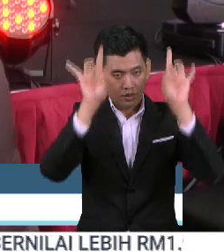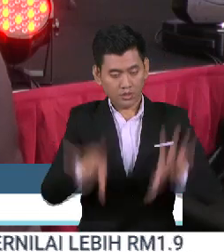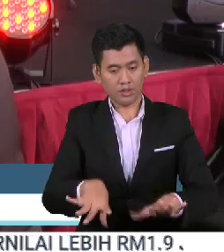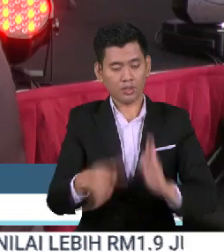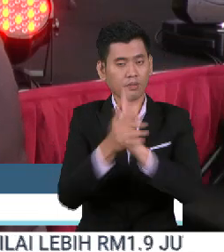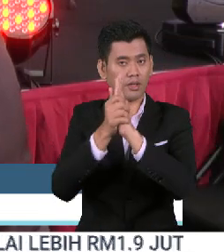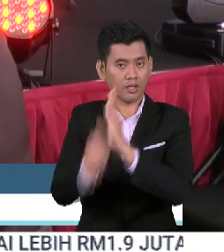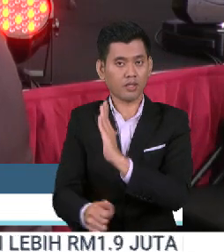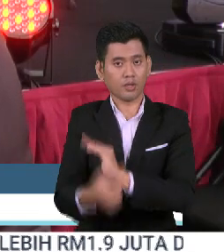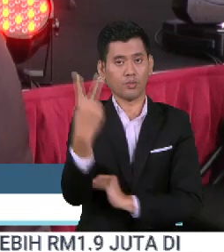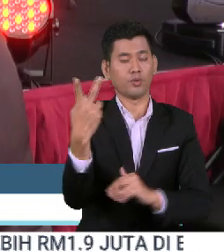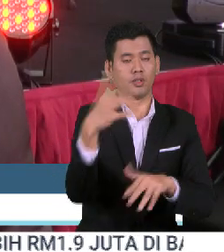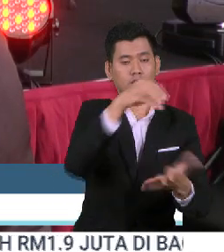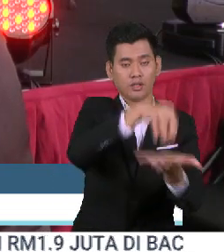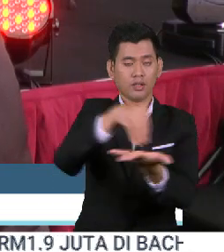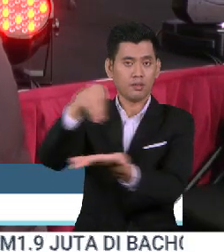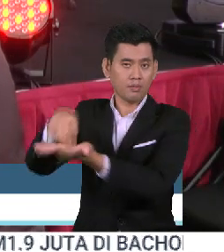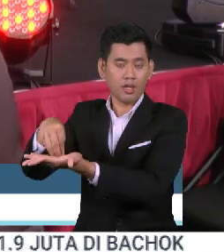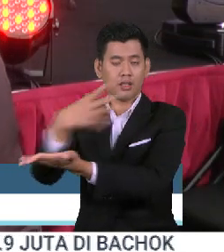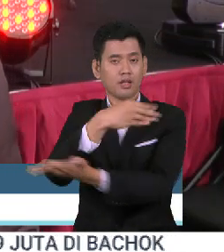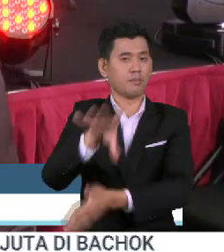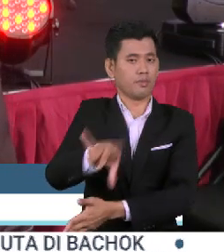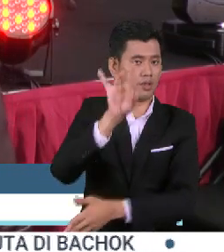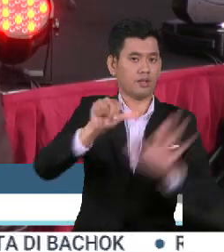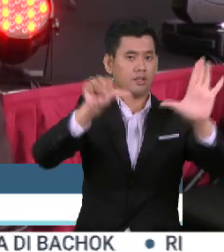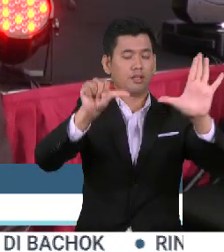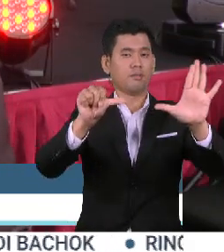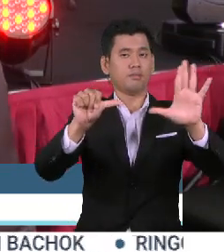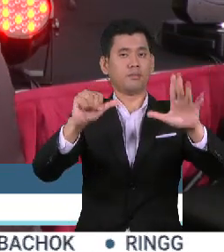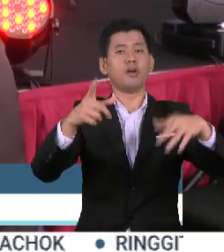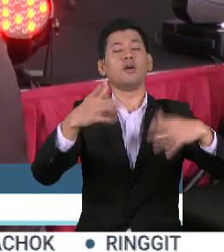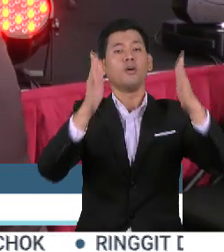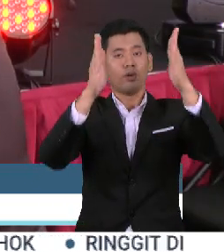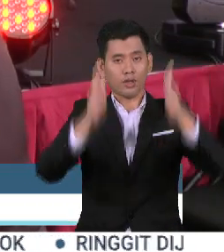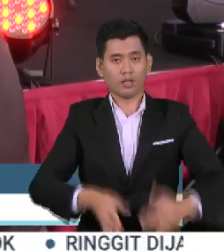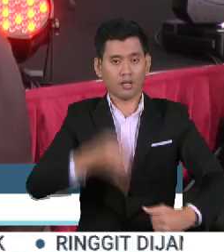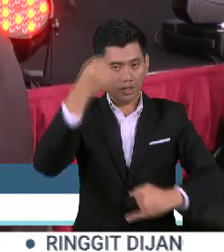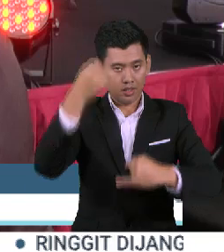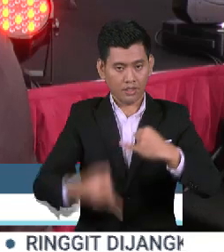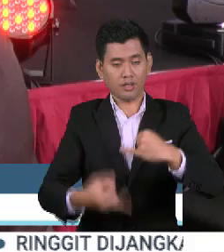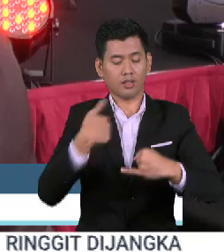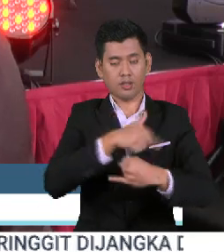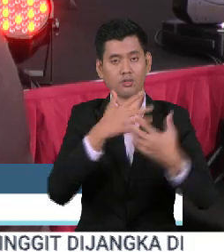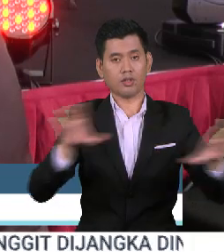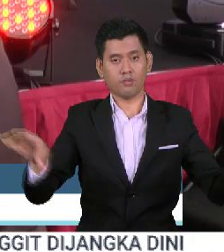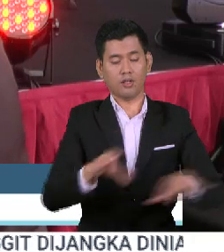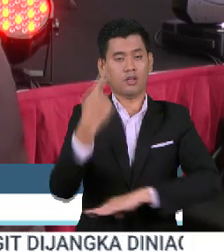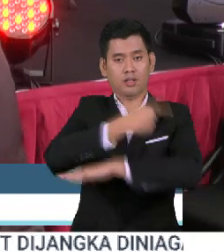dua lokasi dan pemilihan 6 peserta akhir ini kita buat dan hari ini